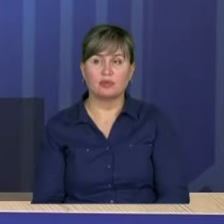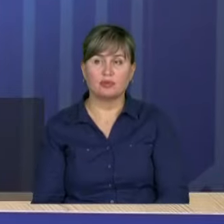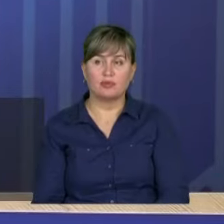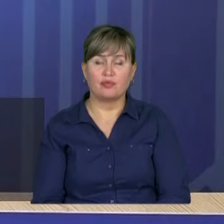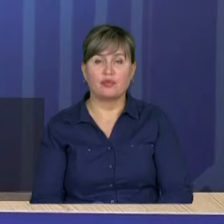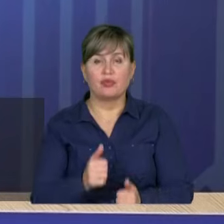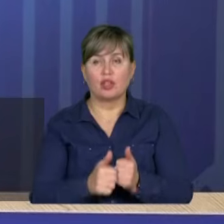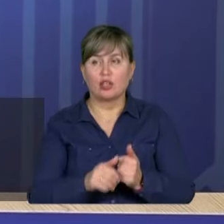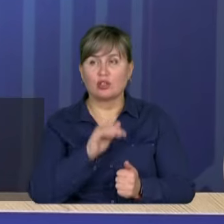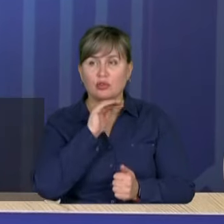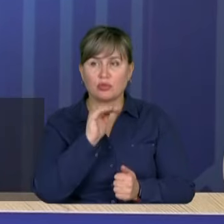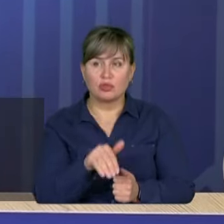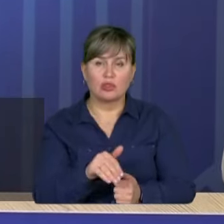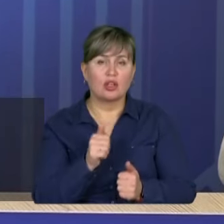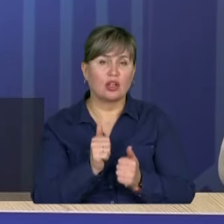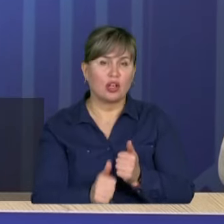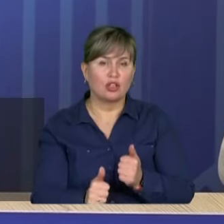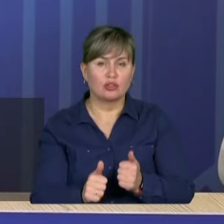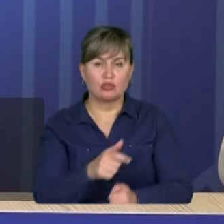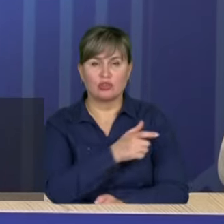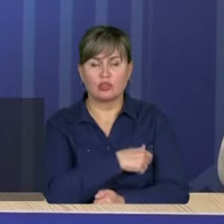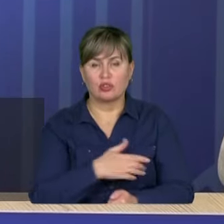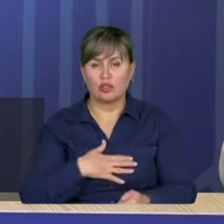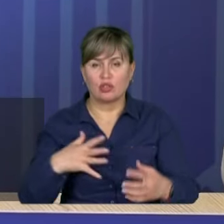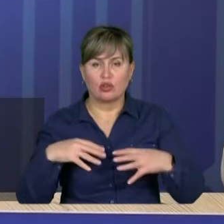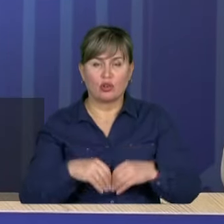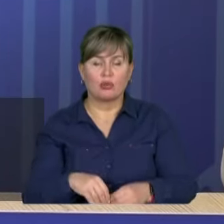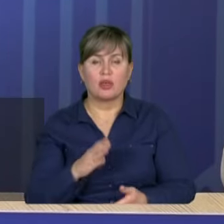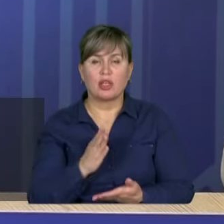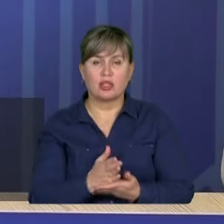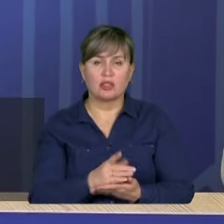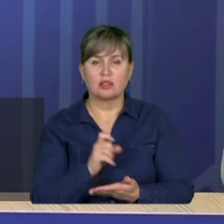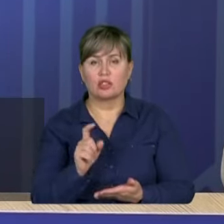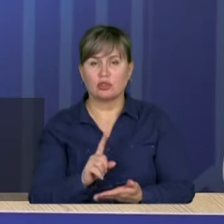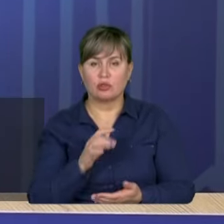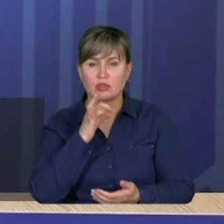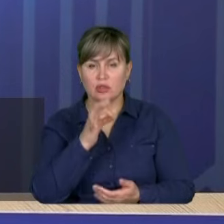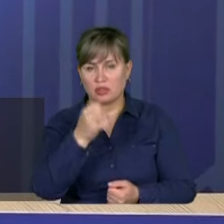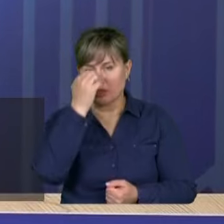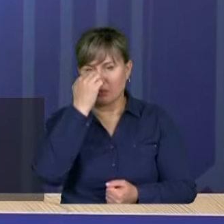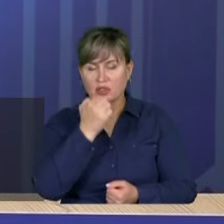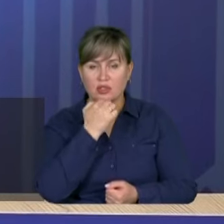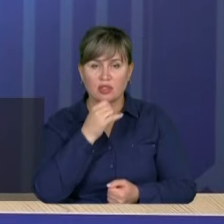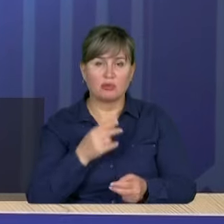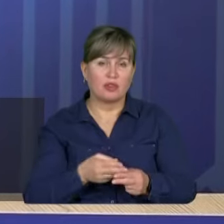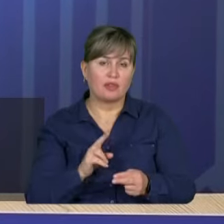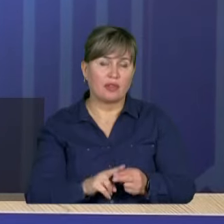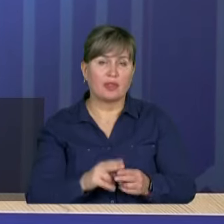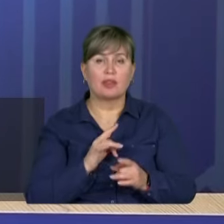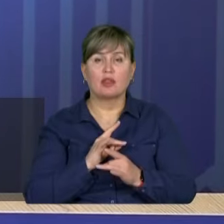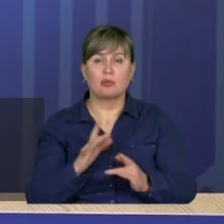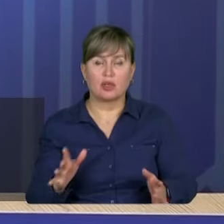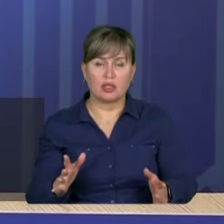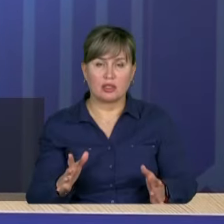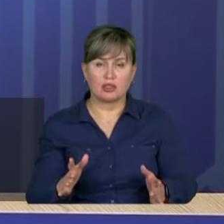Каждому профессионалу, каждому члену нашего общества есть за что сказать спасибо. И вот этот вот праздник,